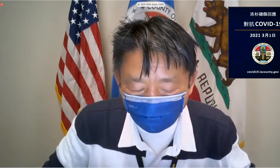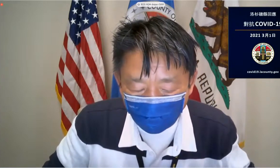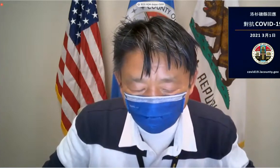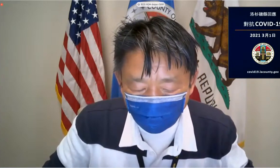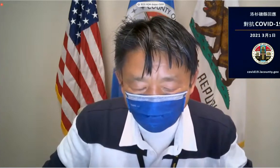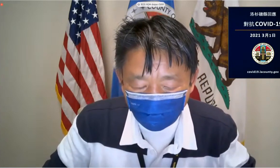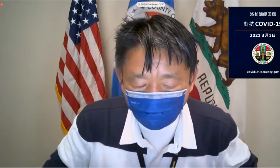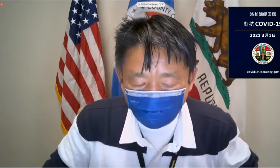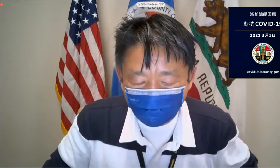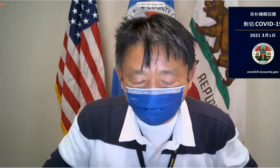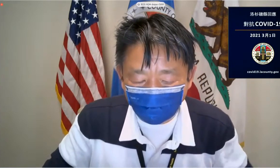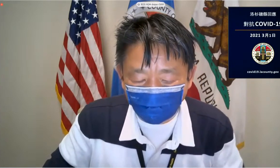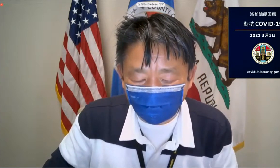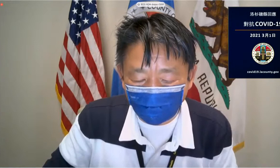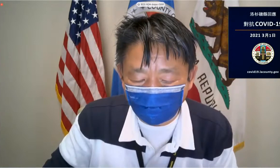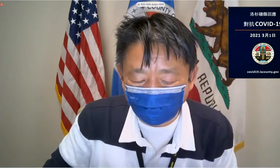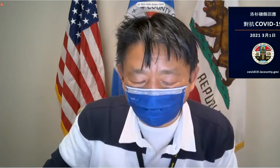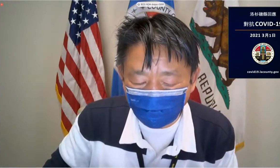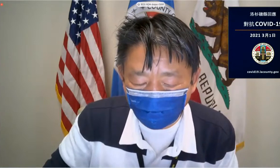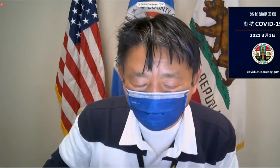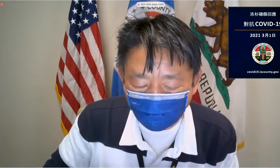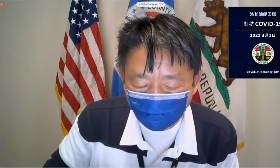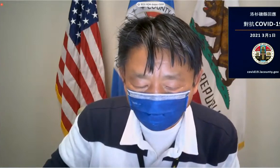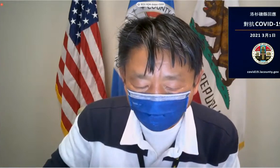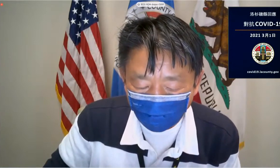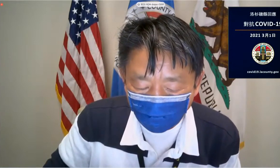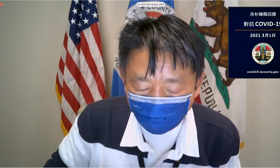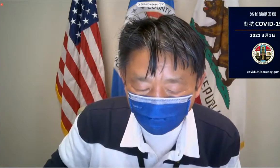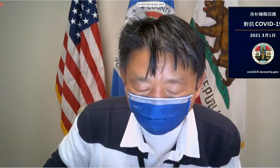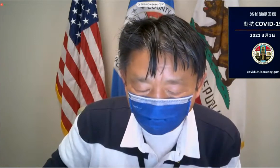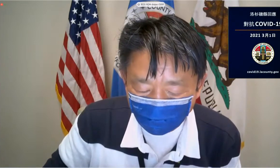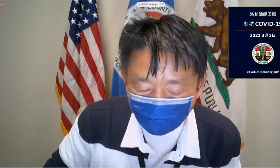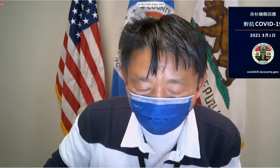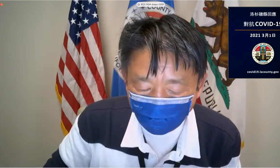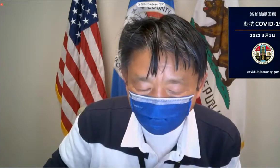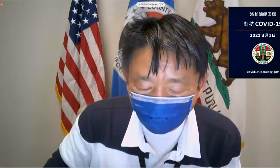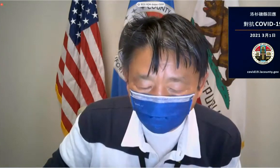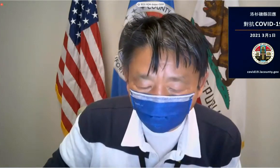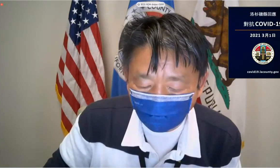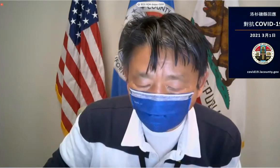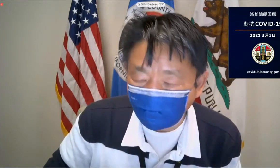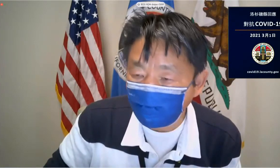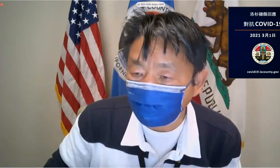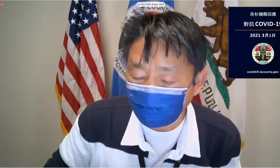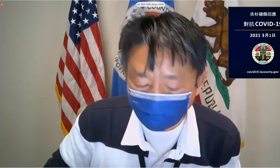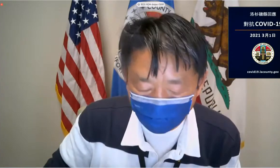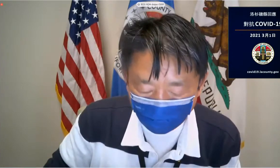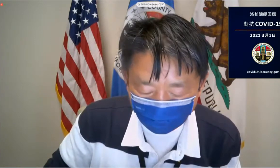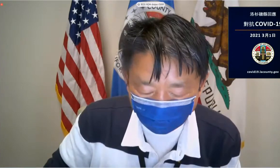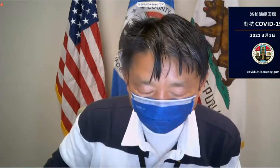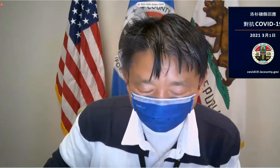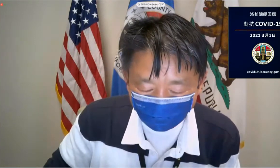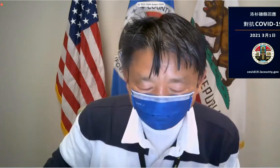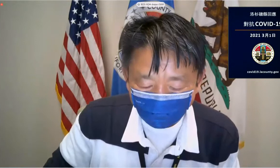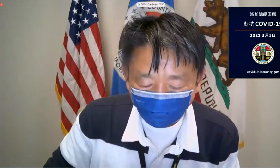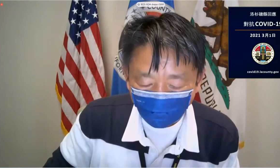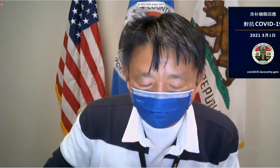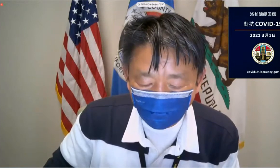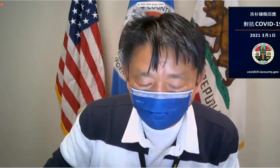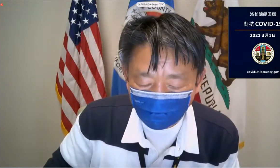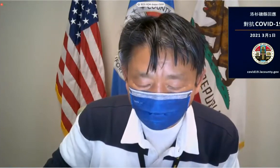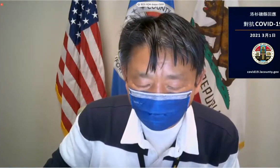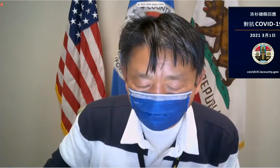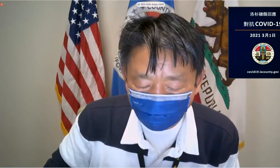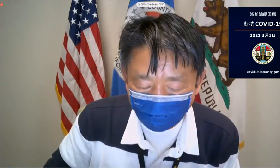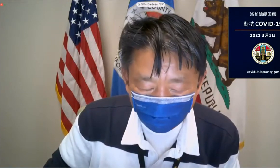7天平均值已下降到每日不到1000例，已逐渐回到爆发前的数据。